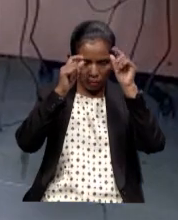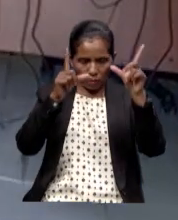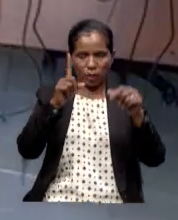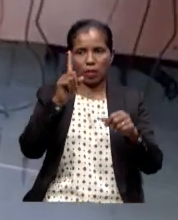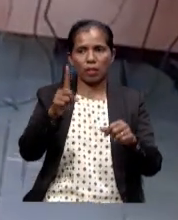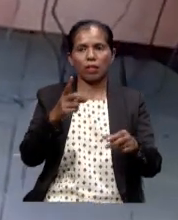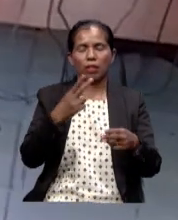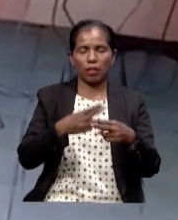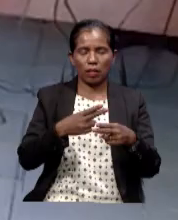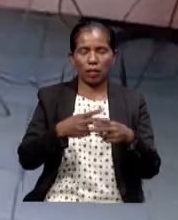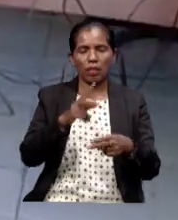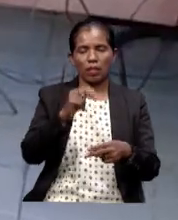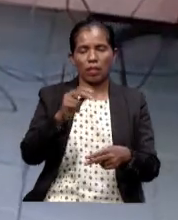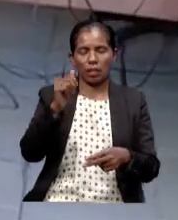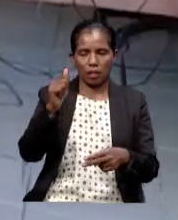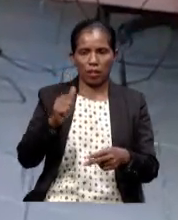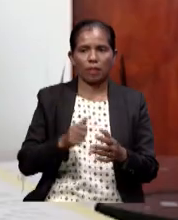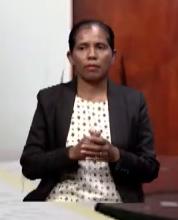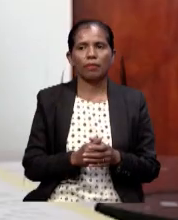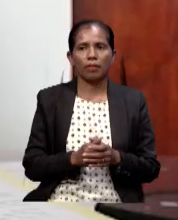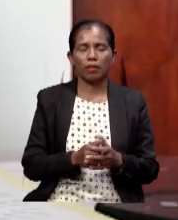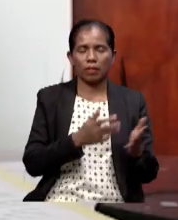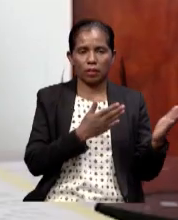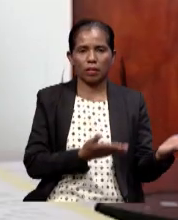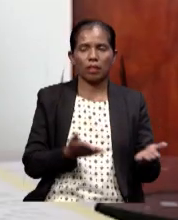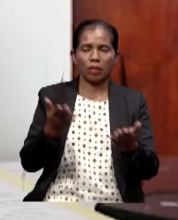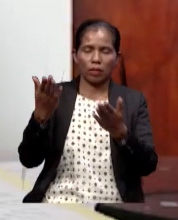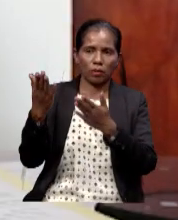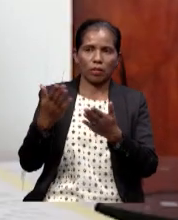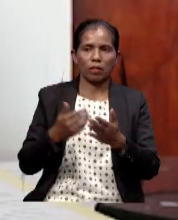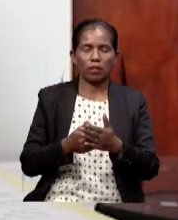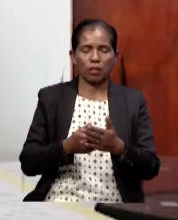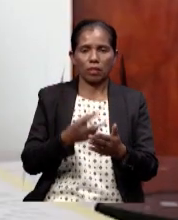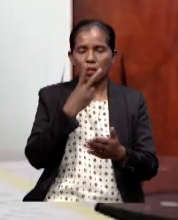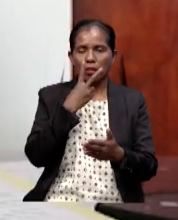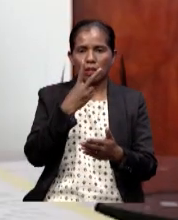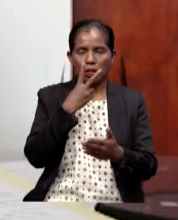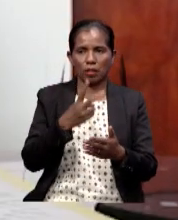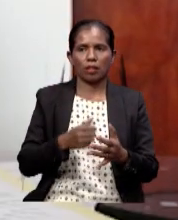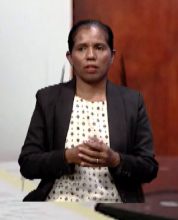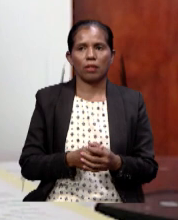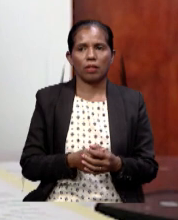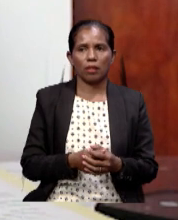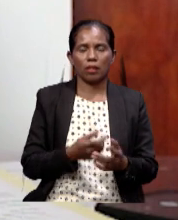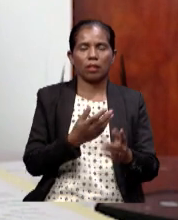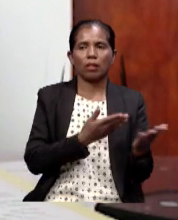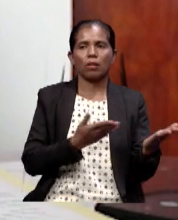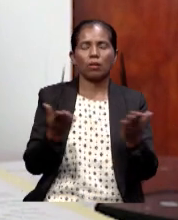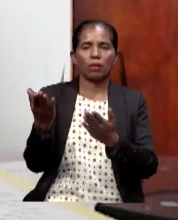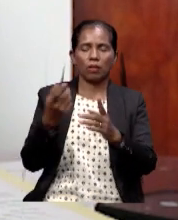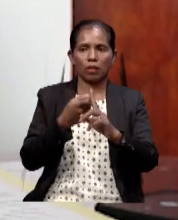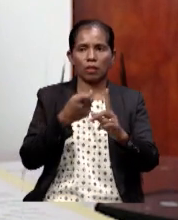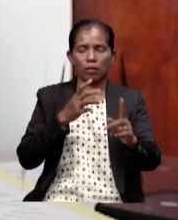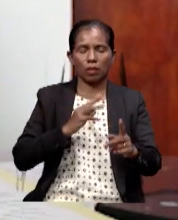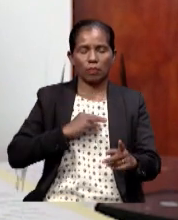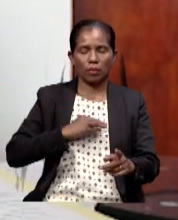ho inisial ena nia tula tabaku beke nia loriusi